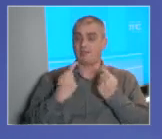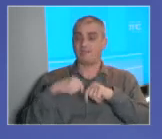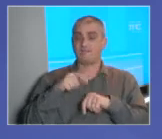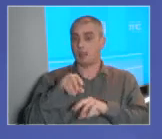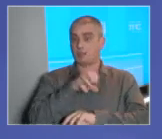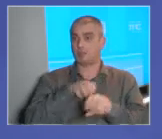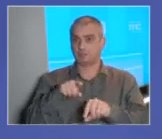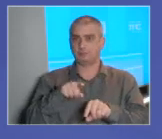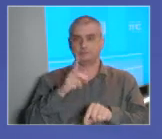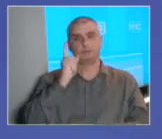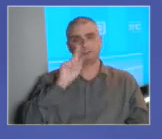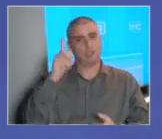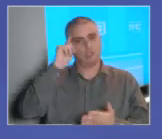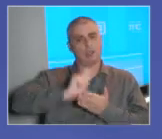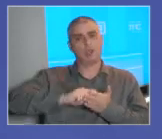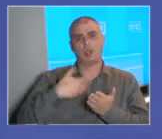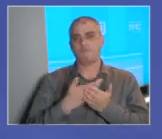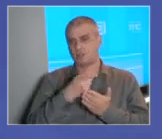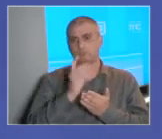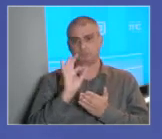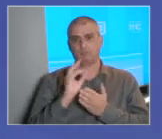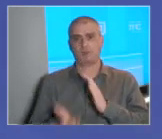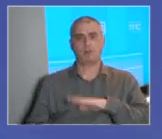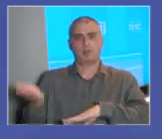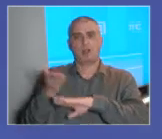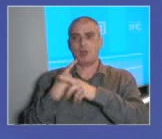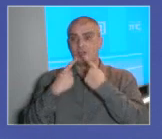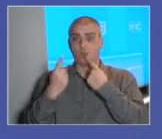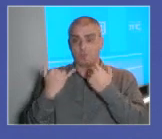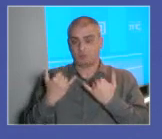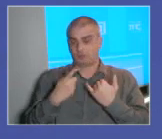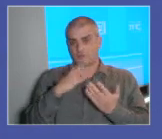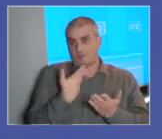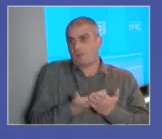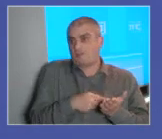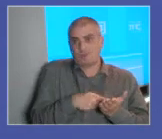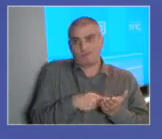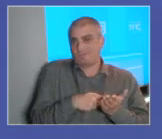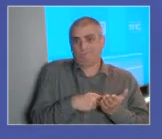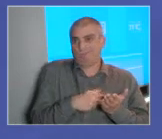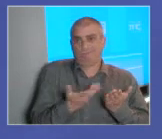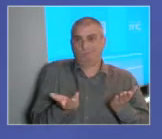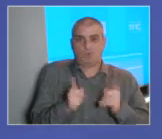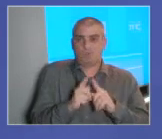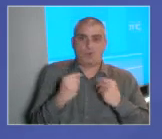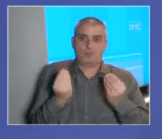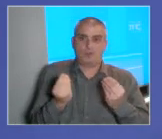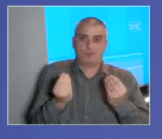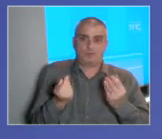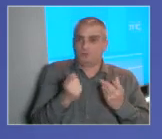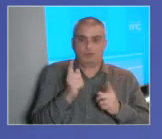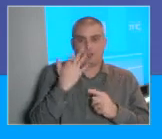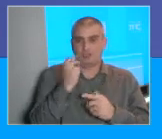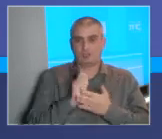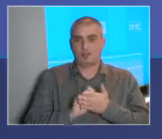המסדרת, נדרשת חוות הדעת שלו בשביל בכלל להעלות את זה לדיון. ועכשיו שבעצם חוות הדעת שלו בעצם לא ניתנה איזה חוות דעת שהוא